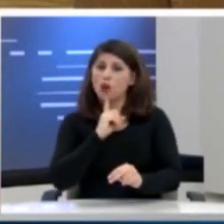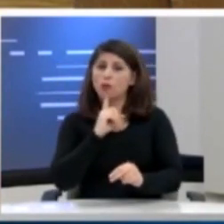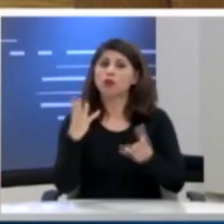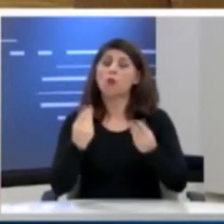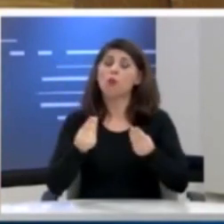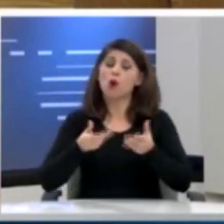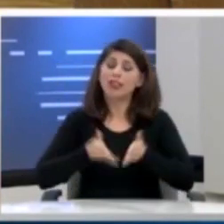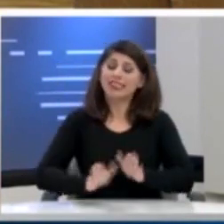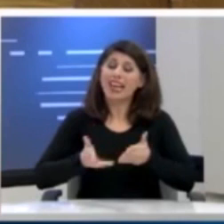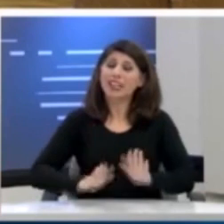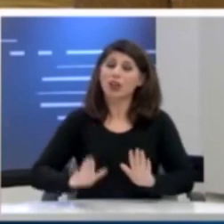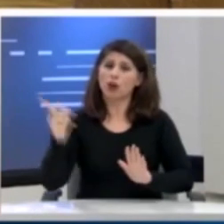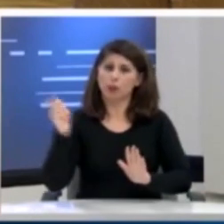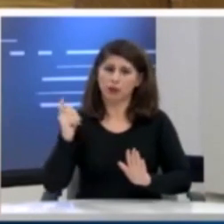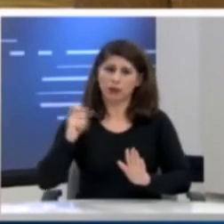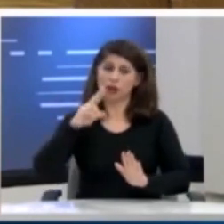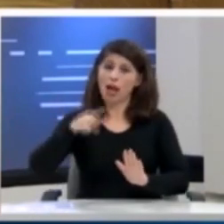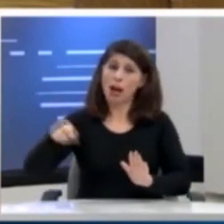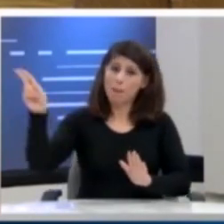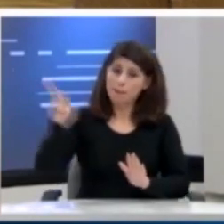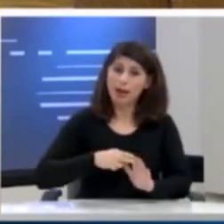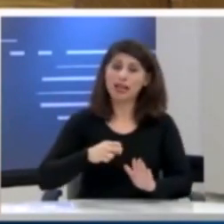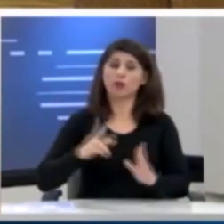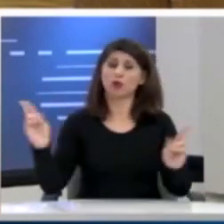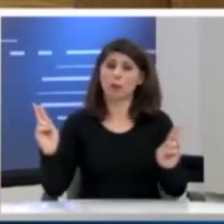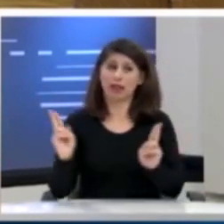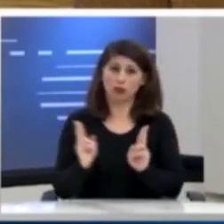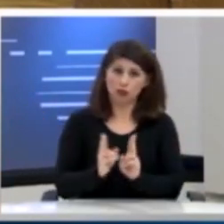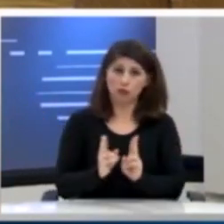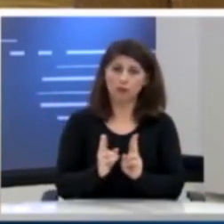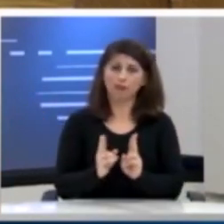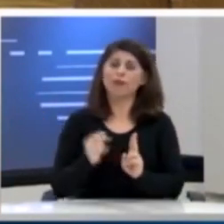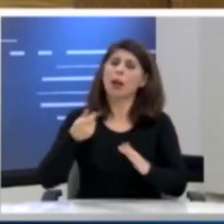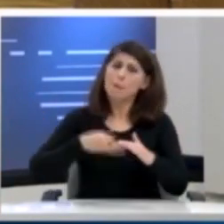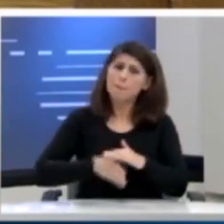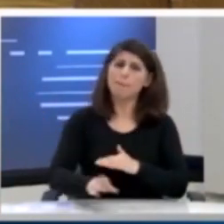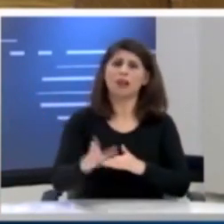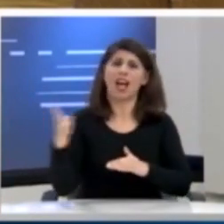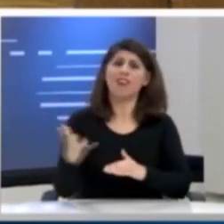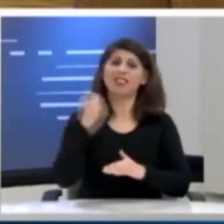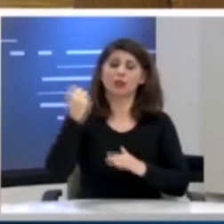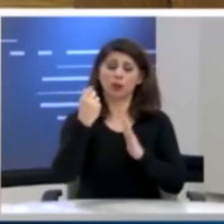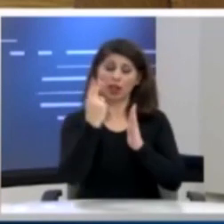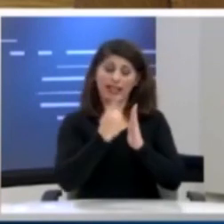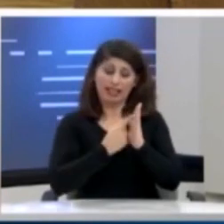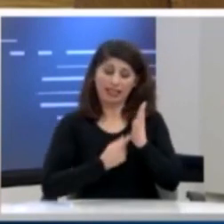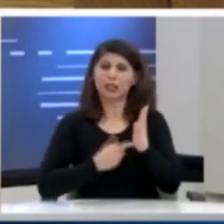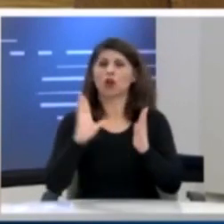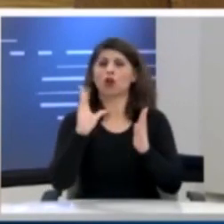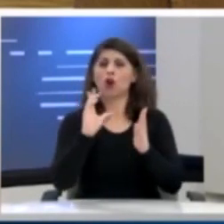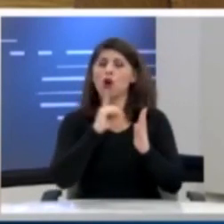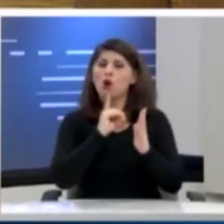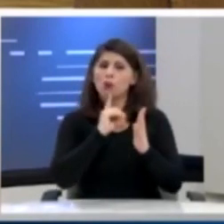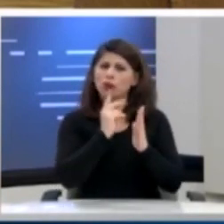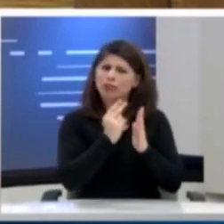των πολυτεχνικών. Απέρριψε τον περιορισμό τους μέσω της αυστηριοποίησης των κριτηρίων, όπως